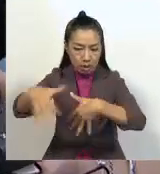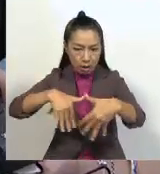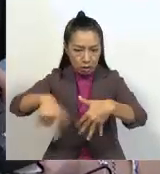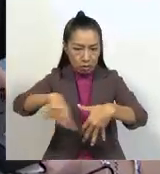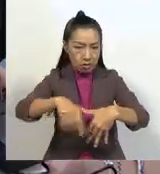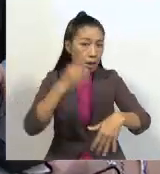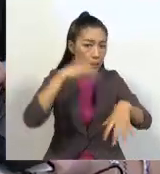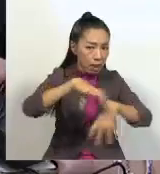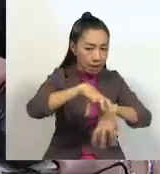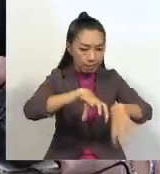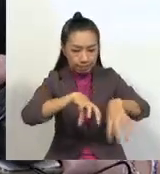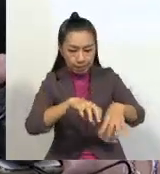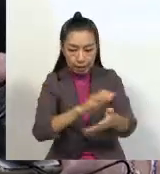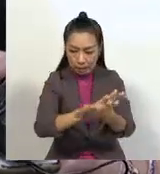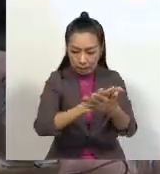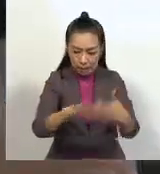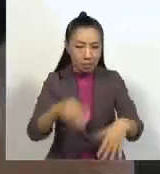าน